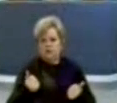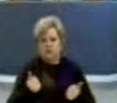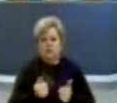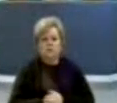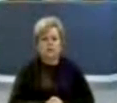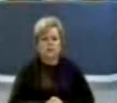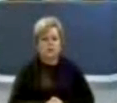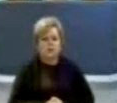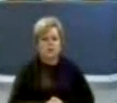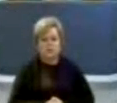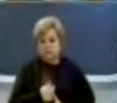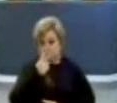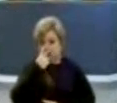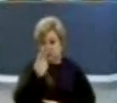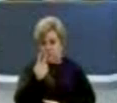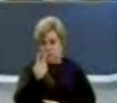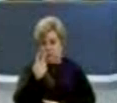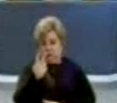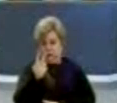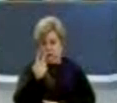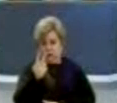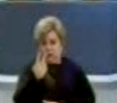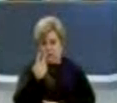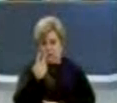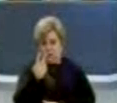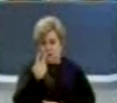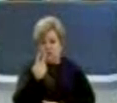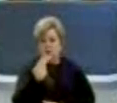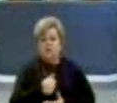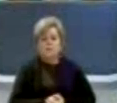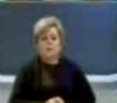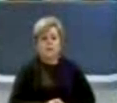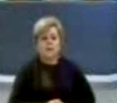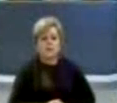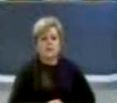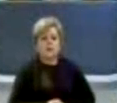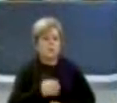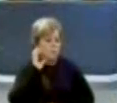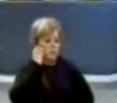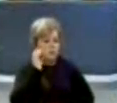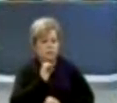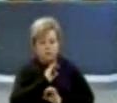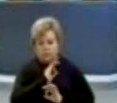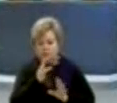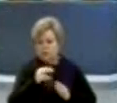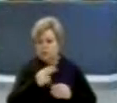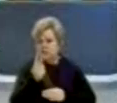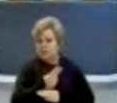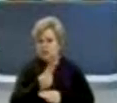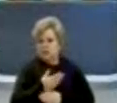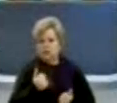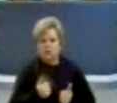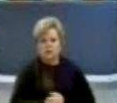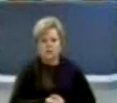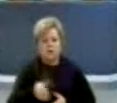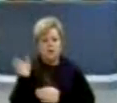besa në për imazhet që po i shohim nga daljet e përbashkëta në Bruksel, as nuk po paraqitet si shtet aty. Po